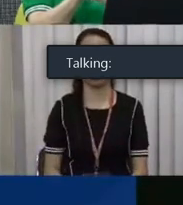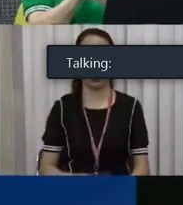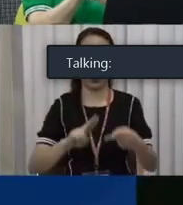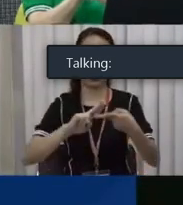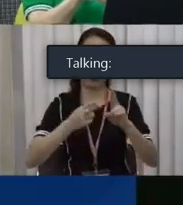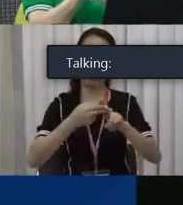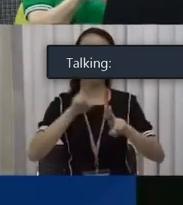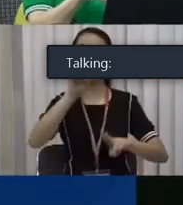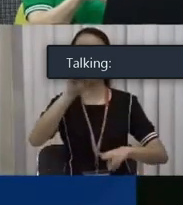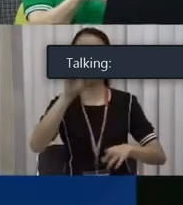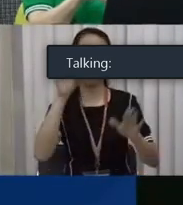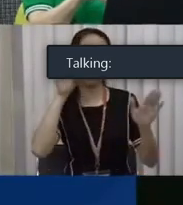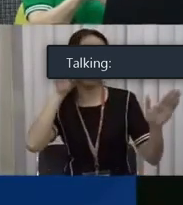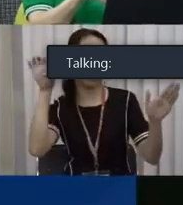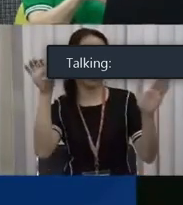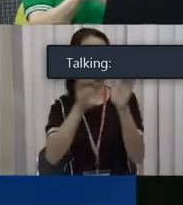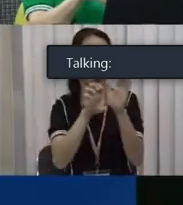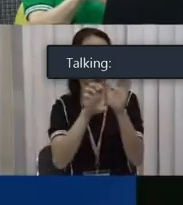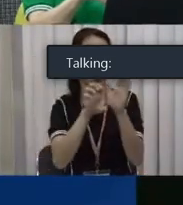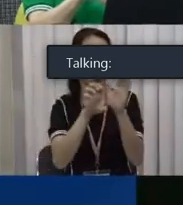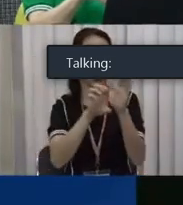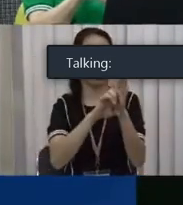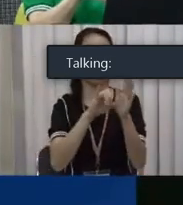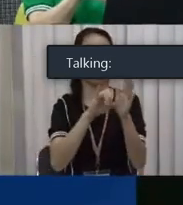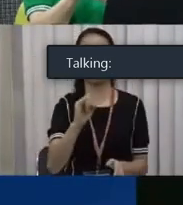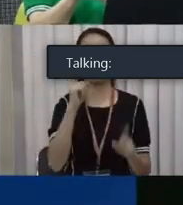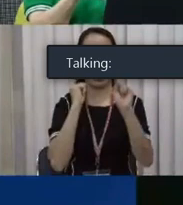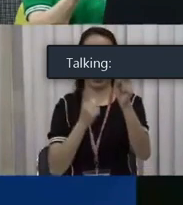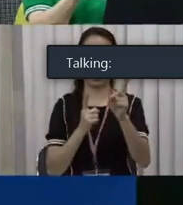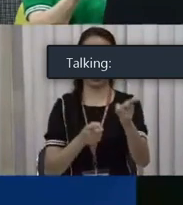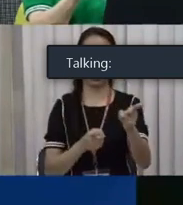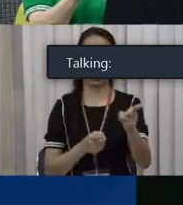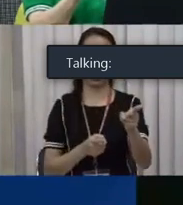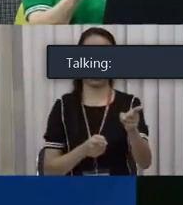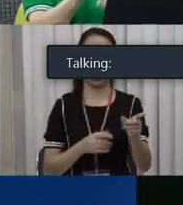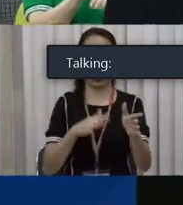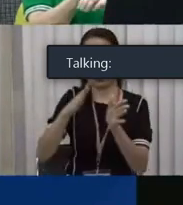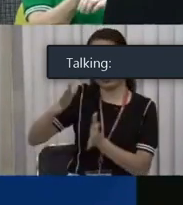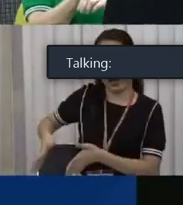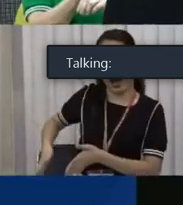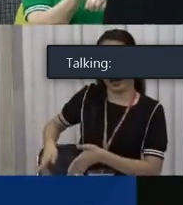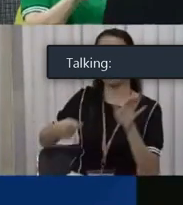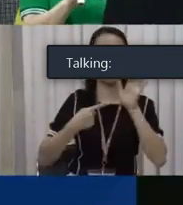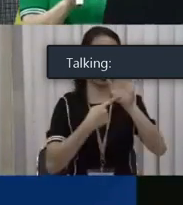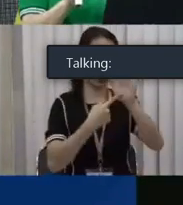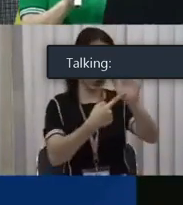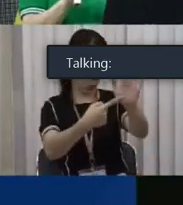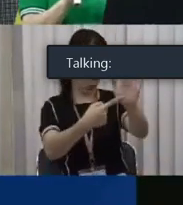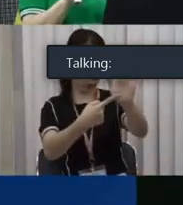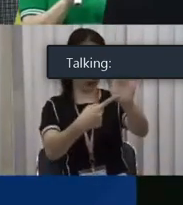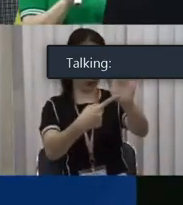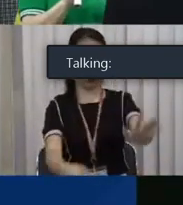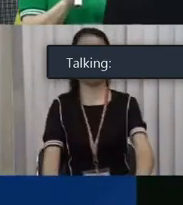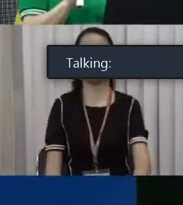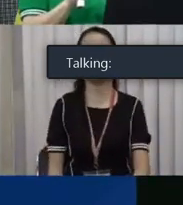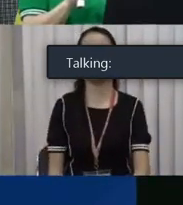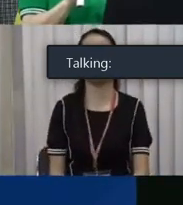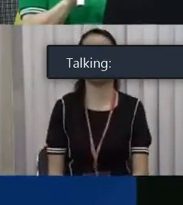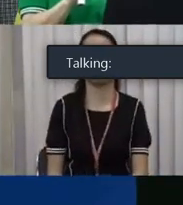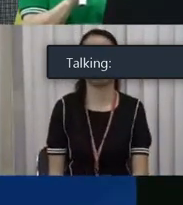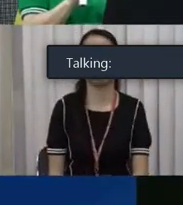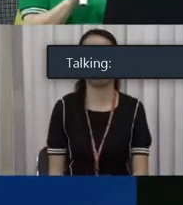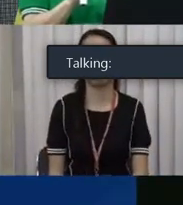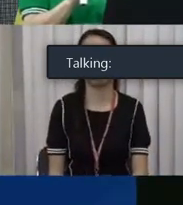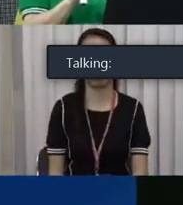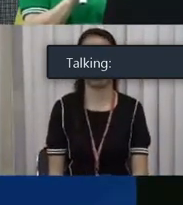ha. So, ang kaning ikaduha nga picture, the answer is sideshow.